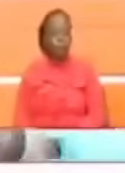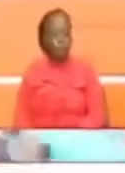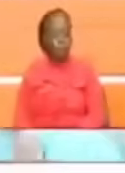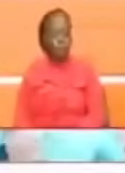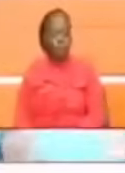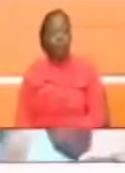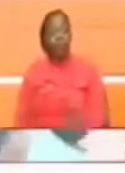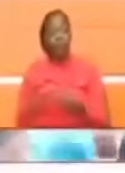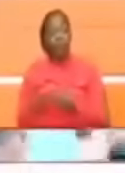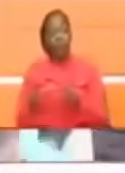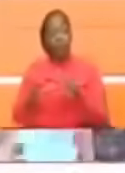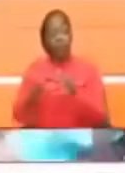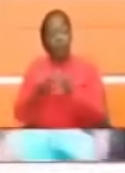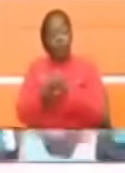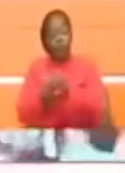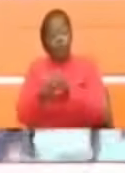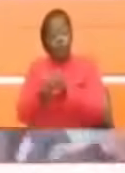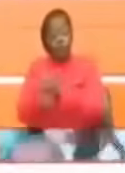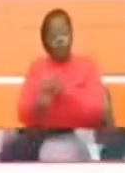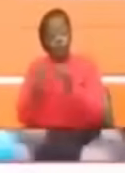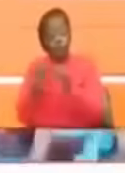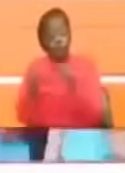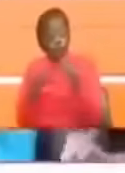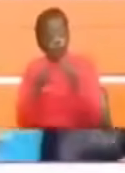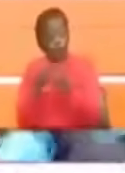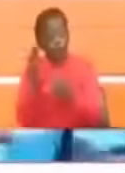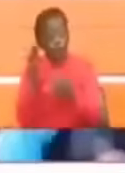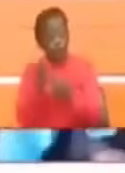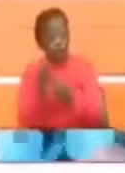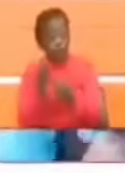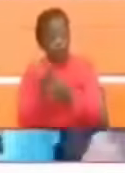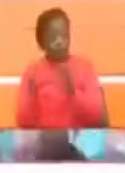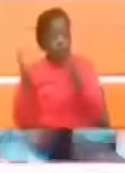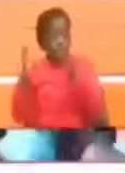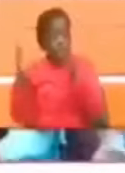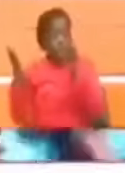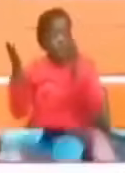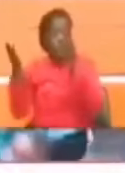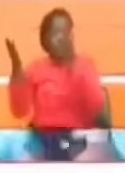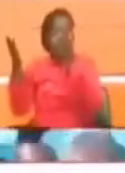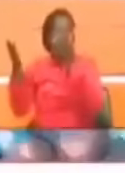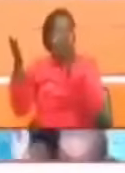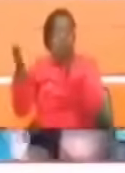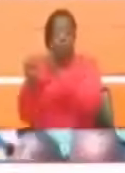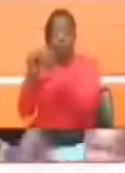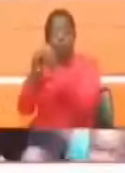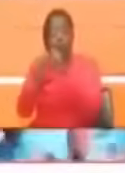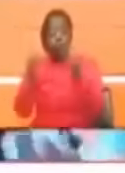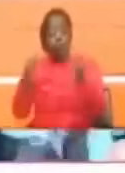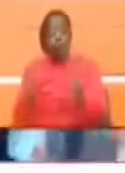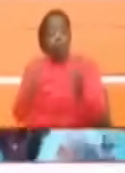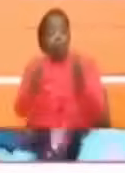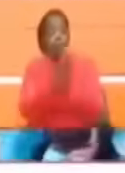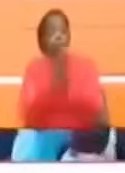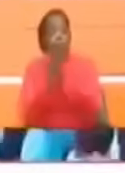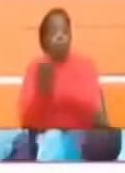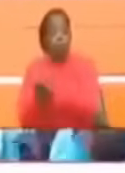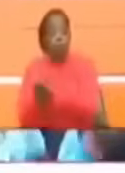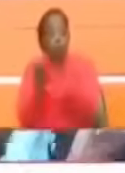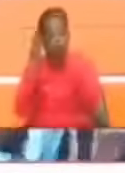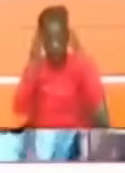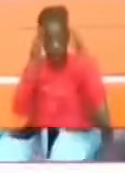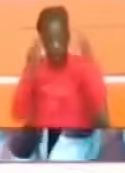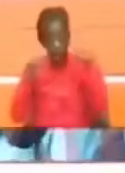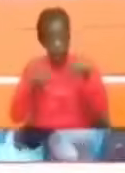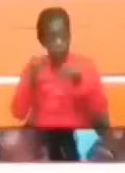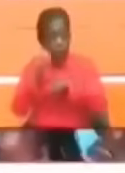Kapteni wa timu eno Jonathan Sebuliba yengeddewo wakati mizira nga bamusitudde bamuwanise n'ekikopo kye n'alyoka akikwasa omukulu w'essomero eryo